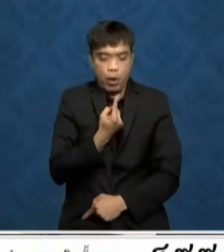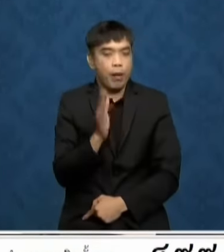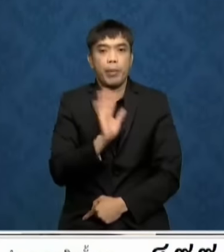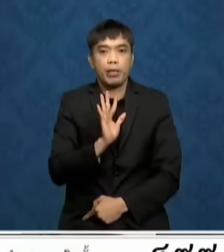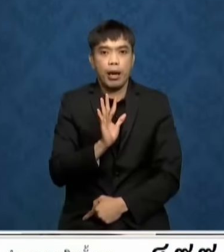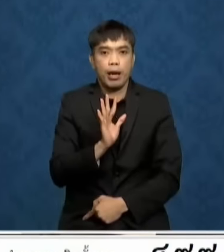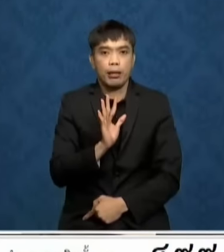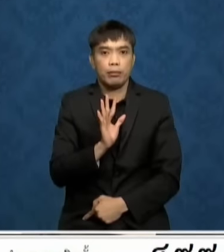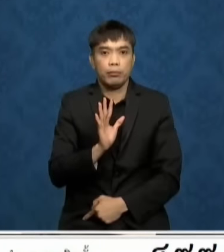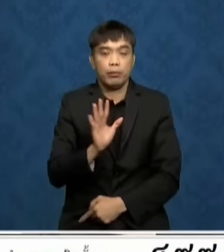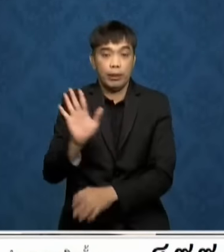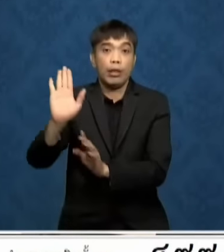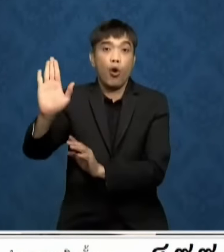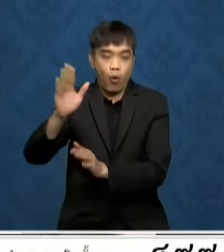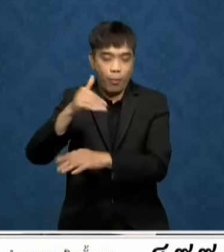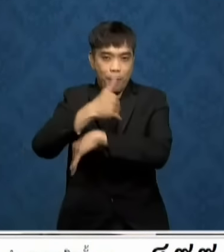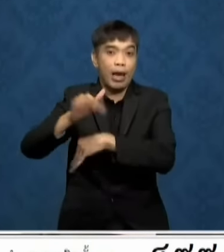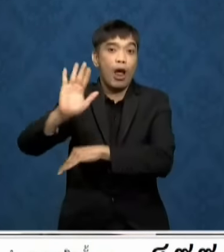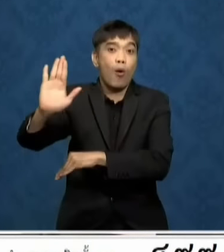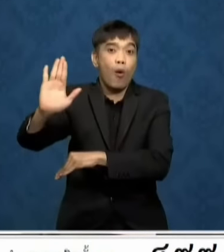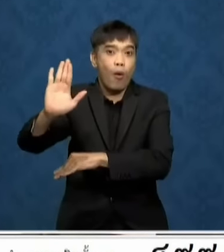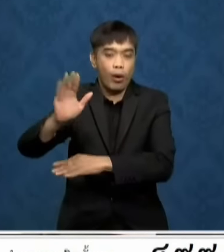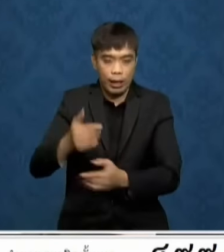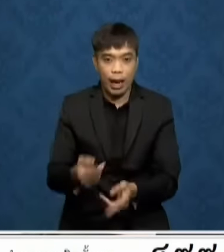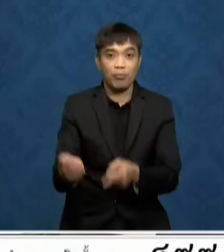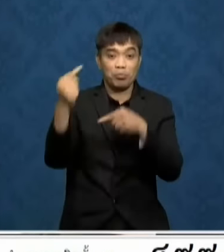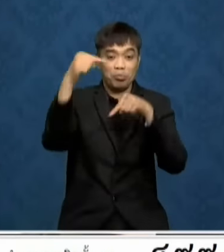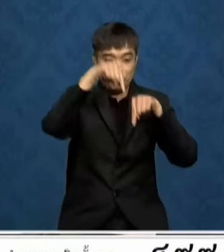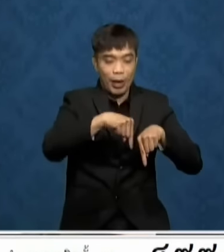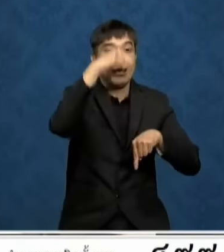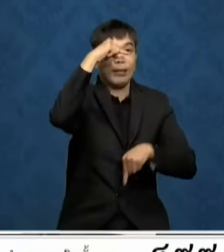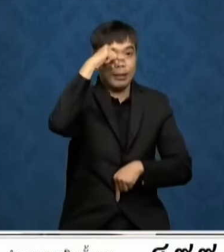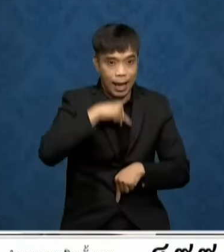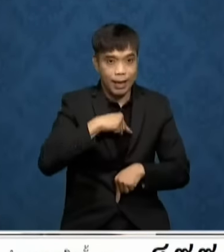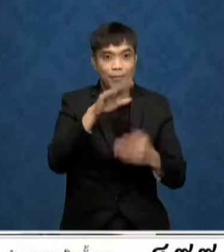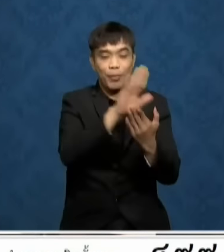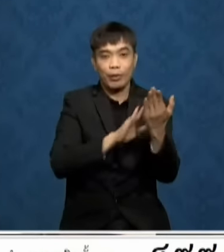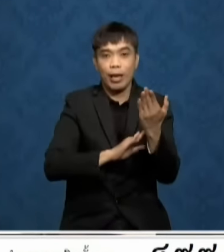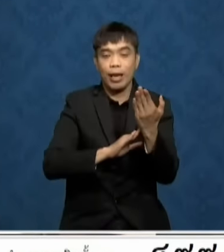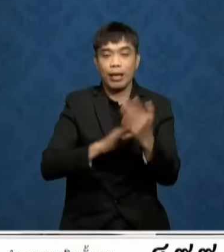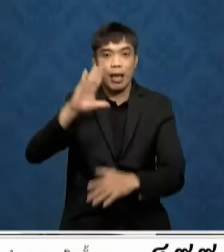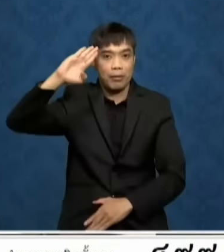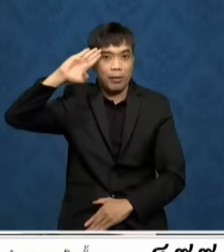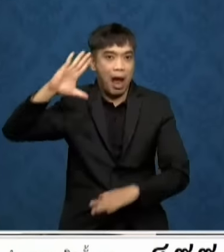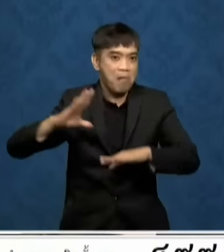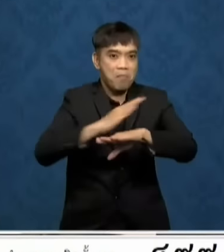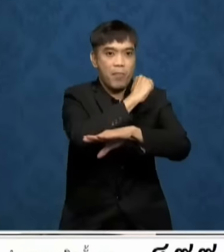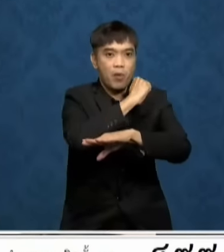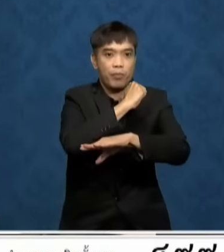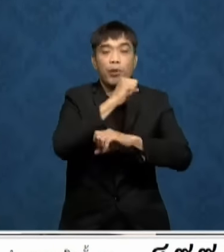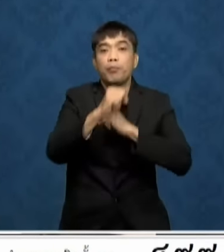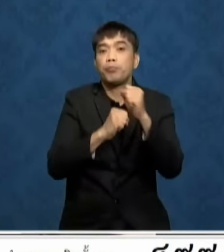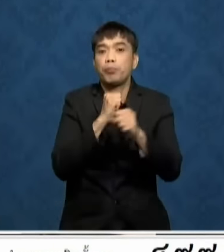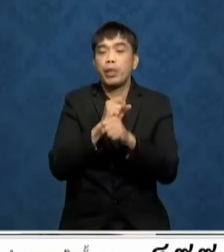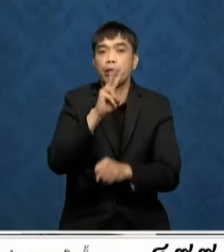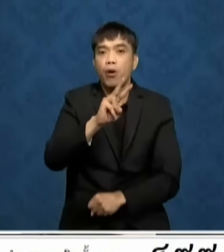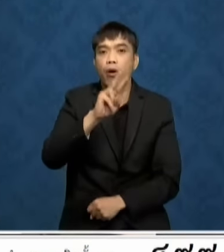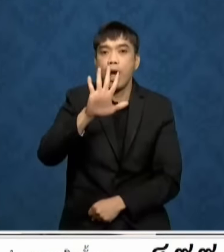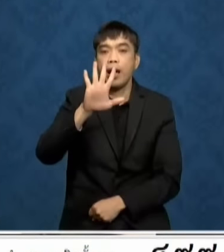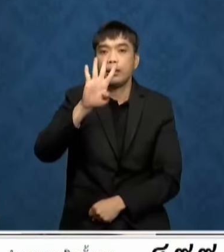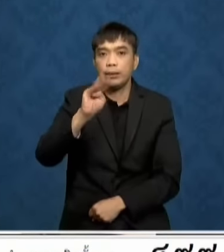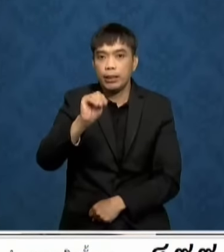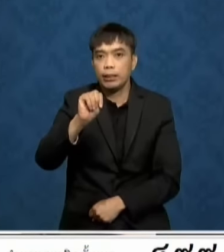ที่ประเทศไทยค่ะตลอด17ปีที่ผ่านมานับจากรัฐประหารปี2549เราได้เห็นพรรคการเมืองไทยถูกยุบกันจนเป็น